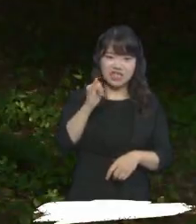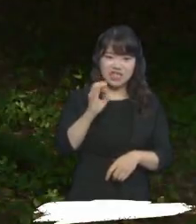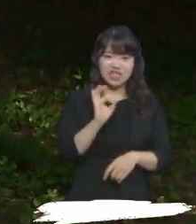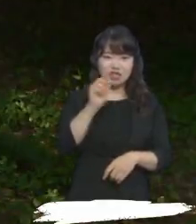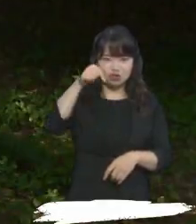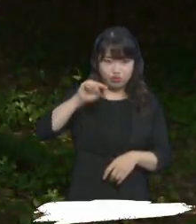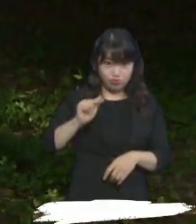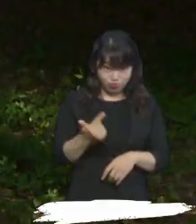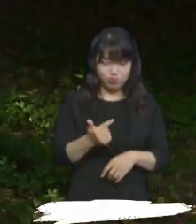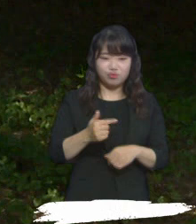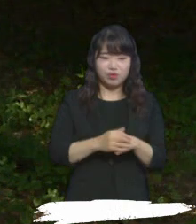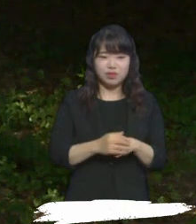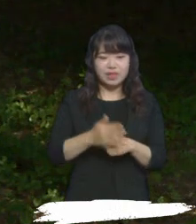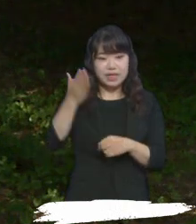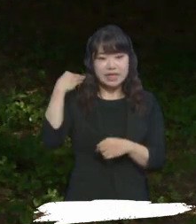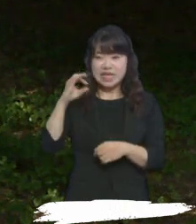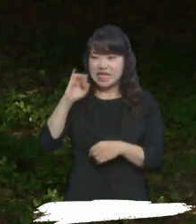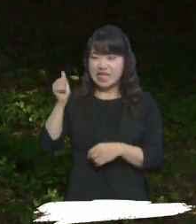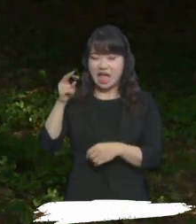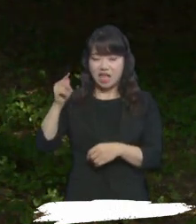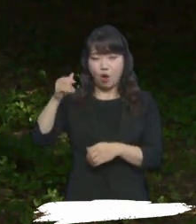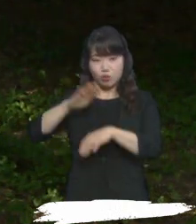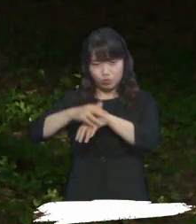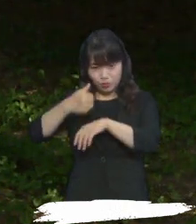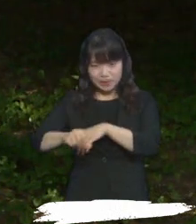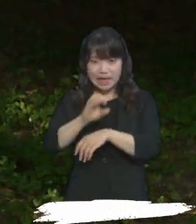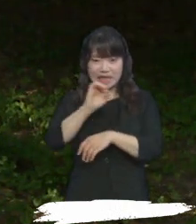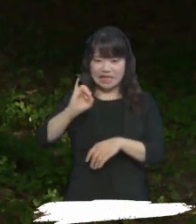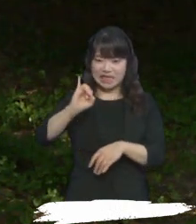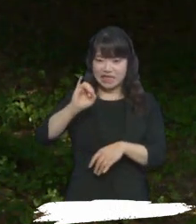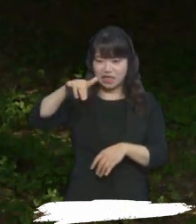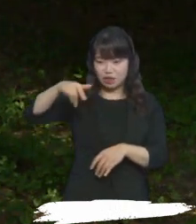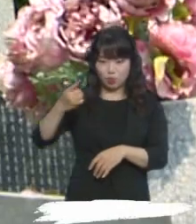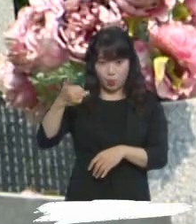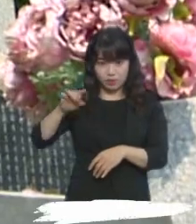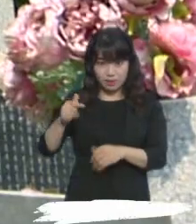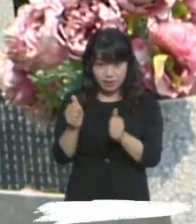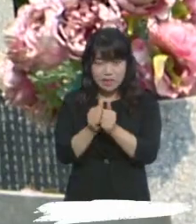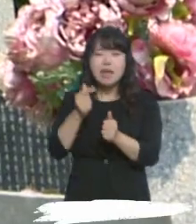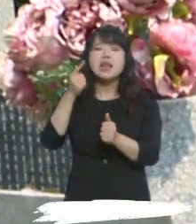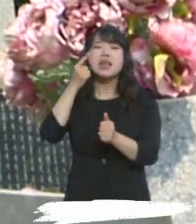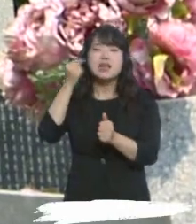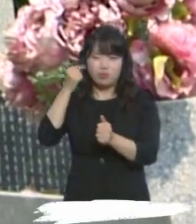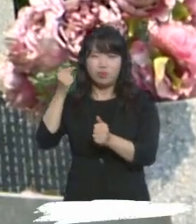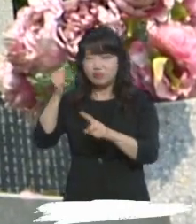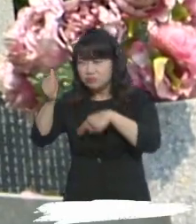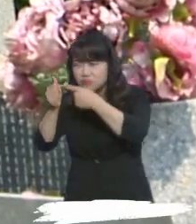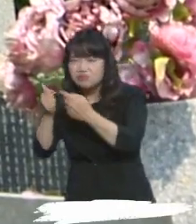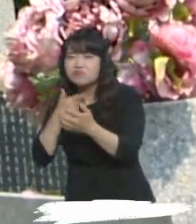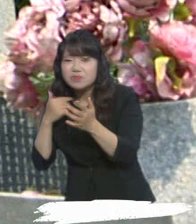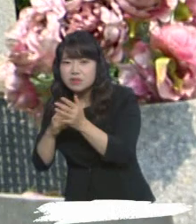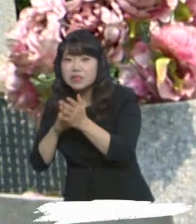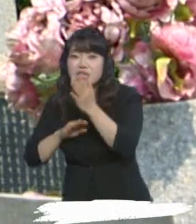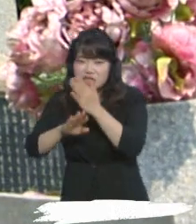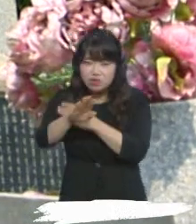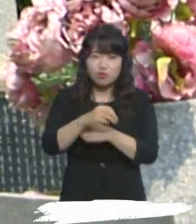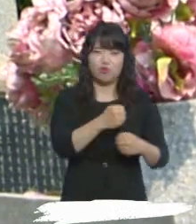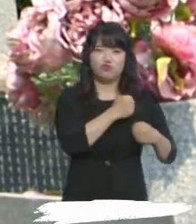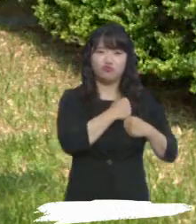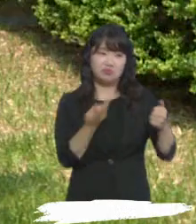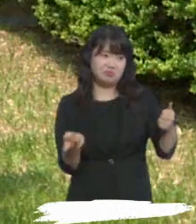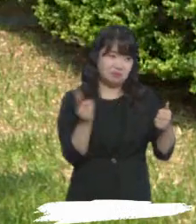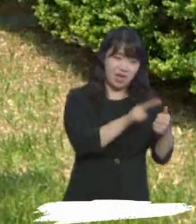을사늑약 당시 법무대신 이하영의 손자 이종찬 역시 일본군 소자였지만 이후